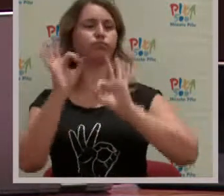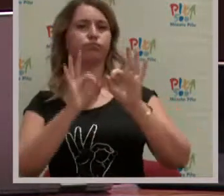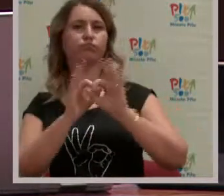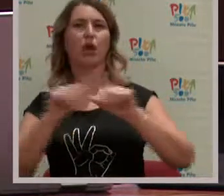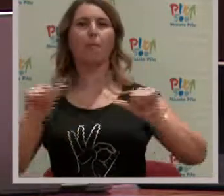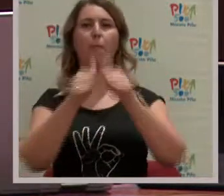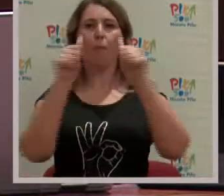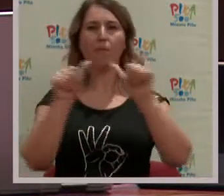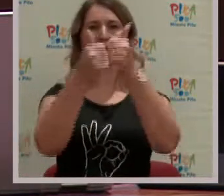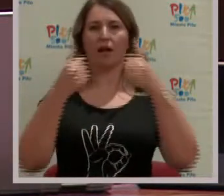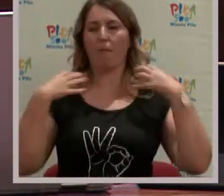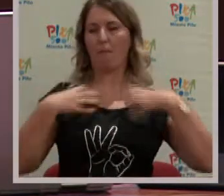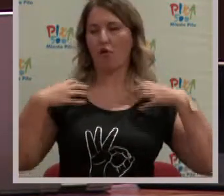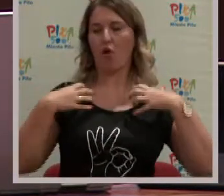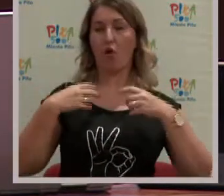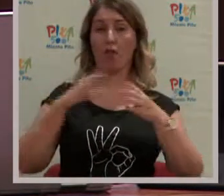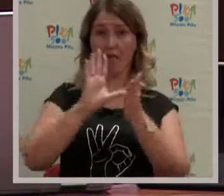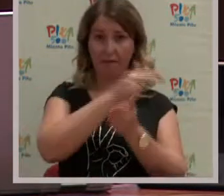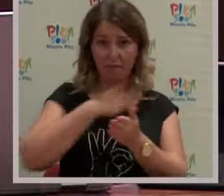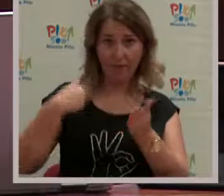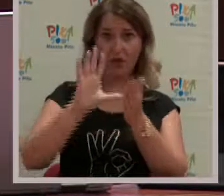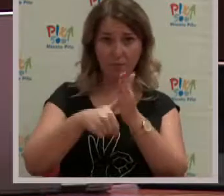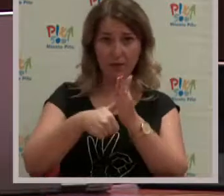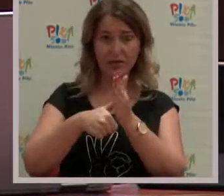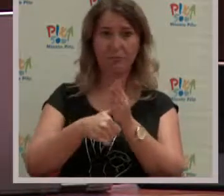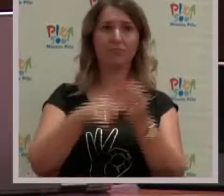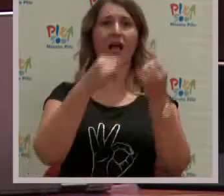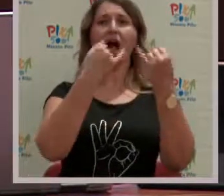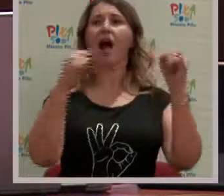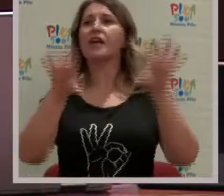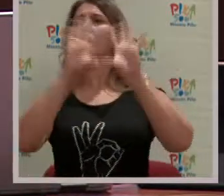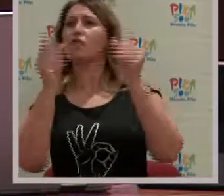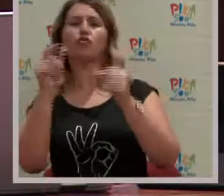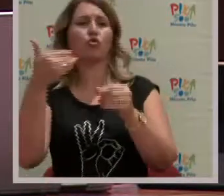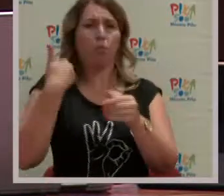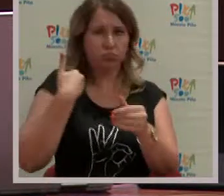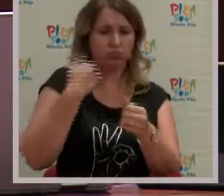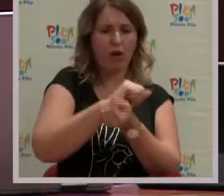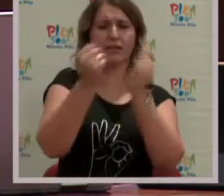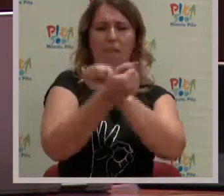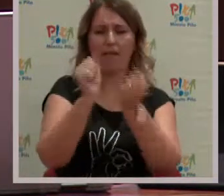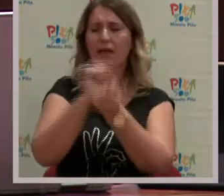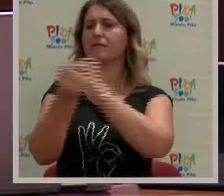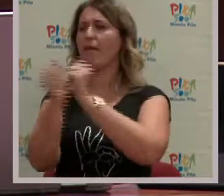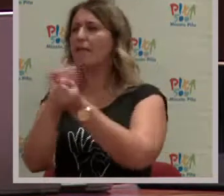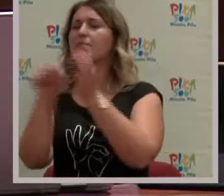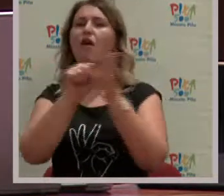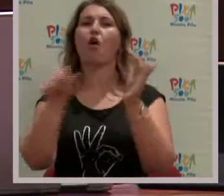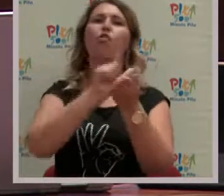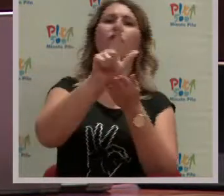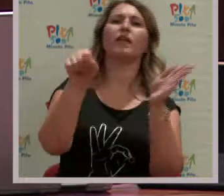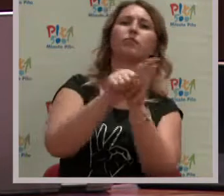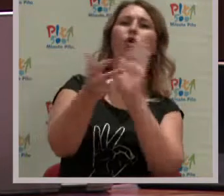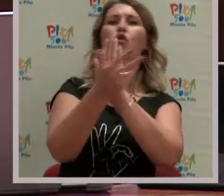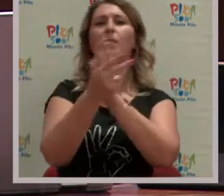przyrody. jest to druk numer 1056. Dotychczasowe punkty wówczas od 11 do 17 otrzymają numerację od 12 do